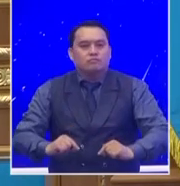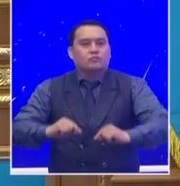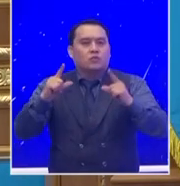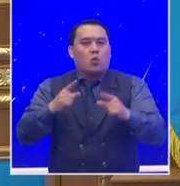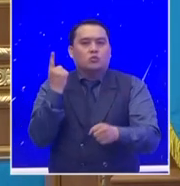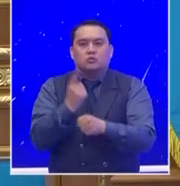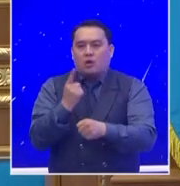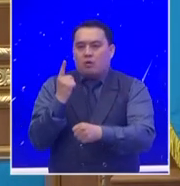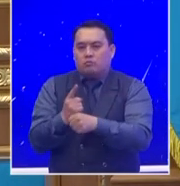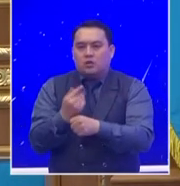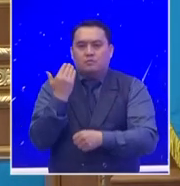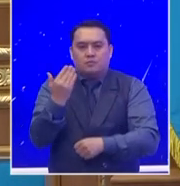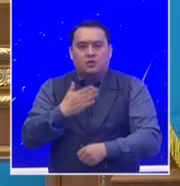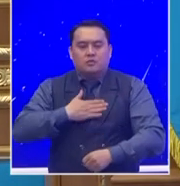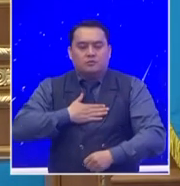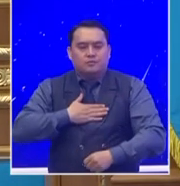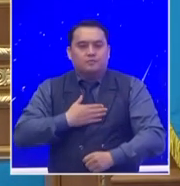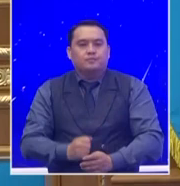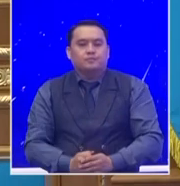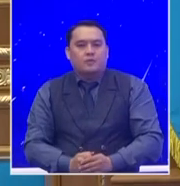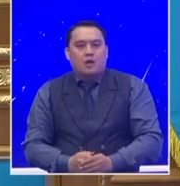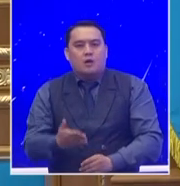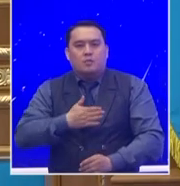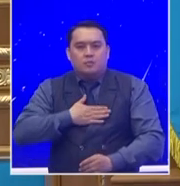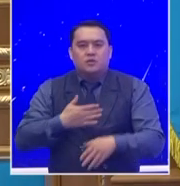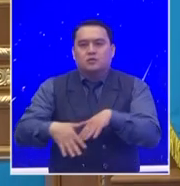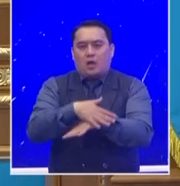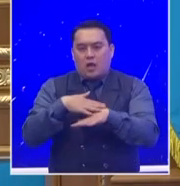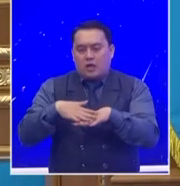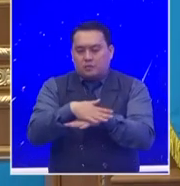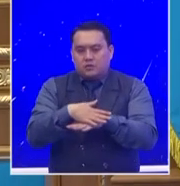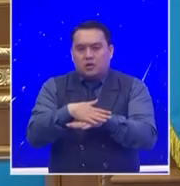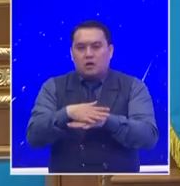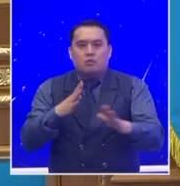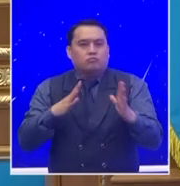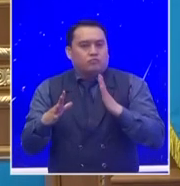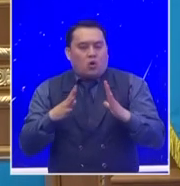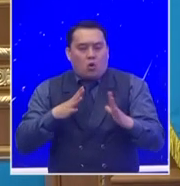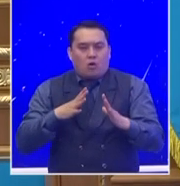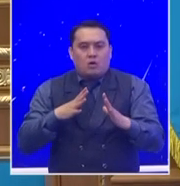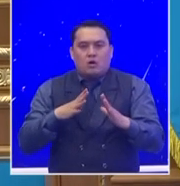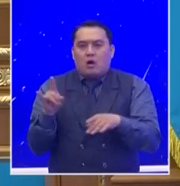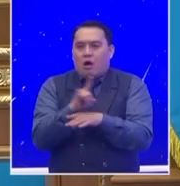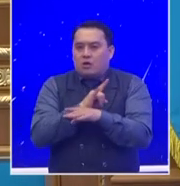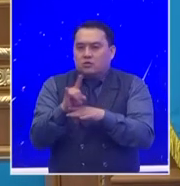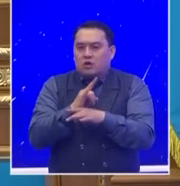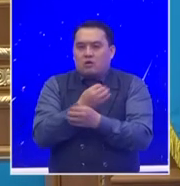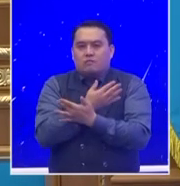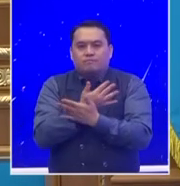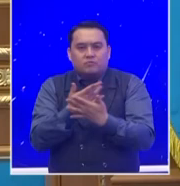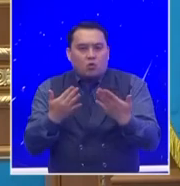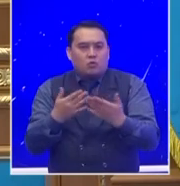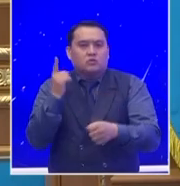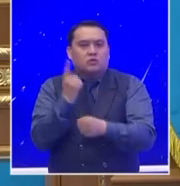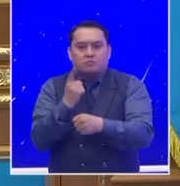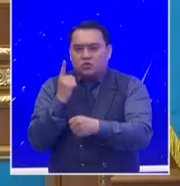негізсіз қымбаттатуға жол берілмейді. Біз ел жұртты дүрліктіретін, арандататын әрекеттерге